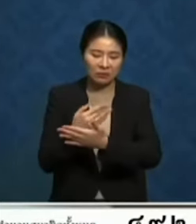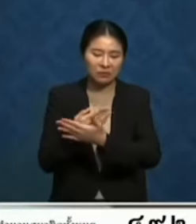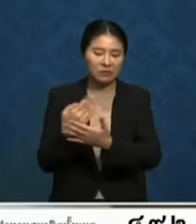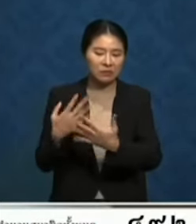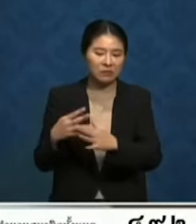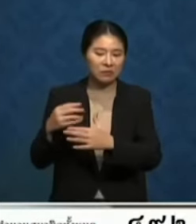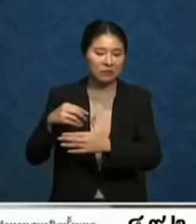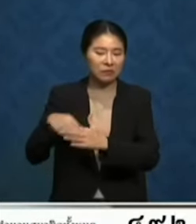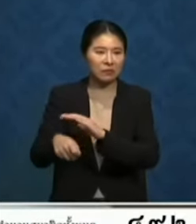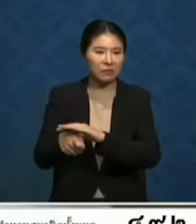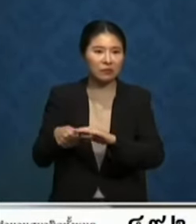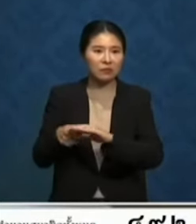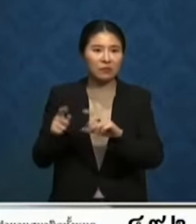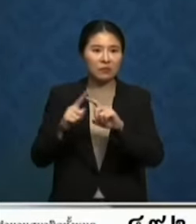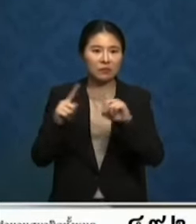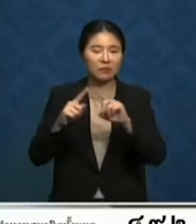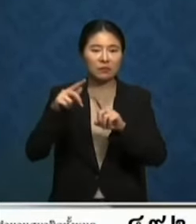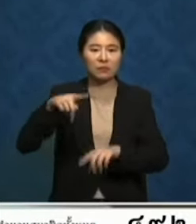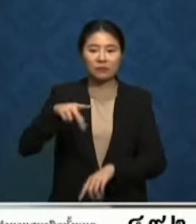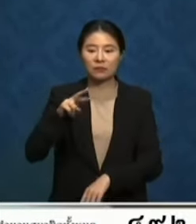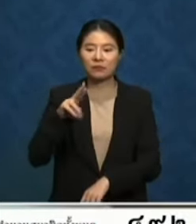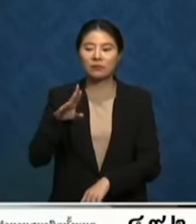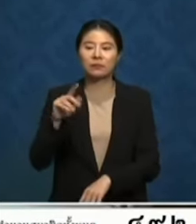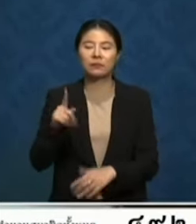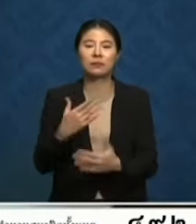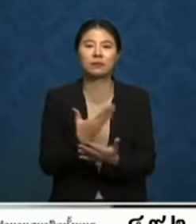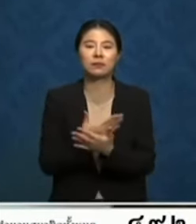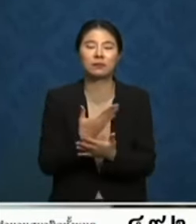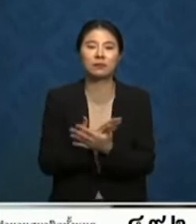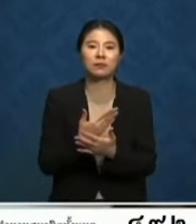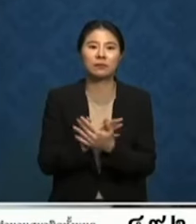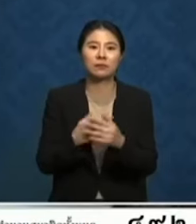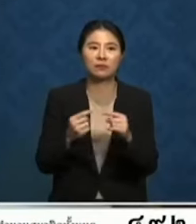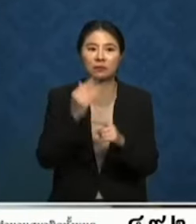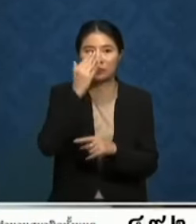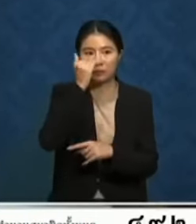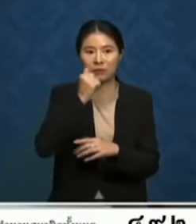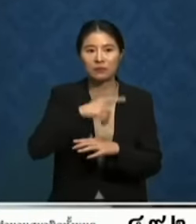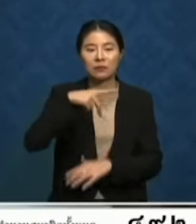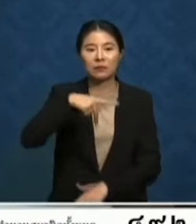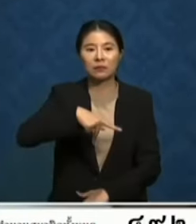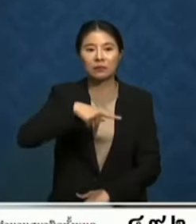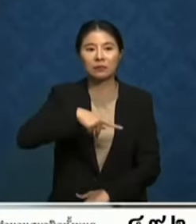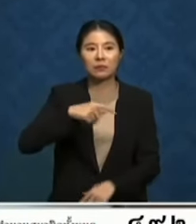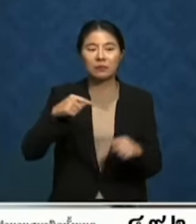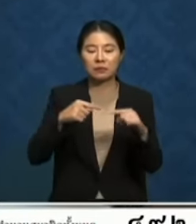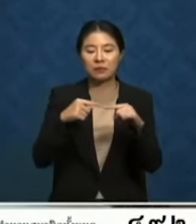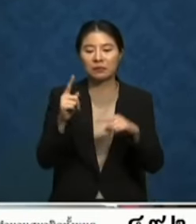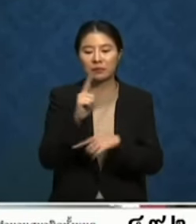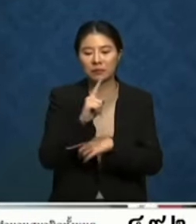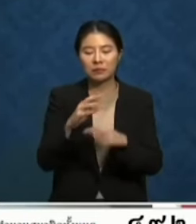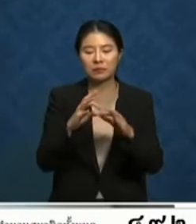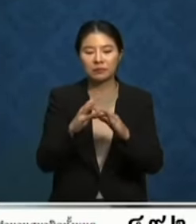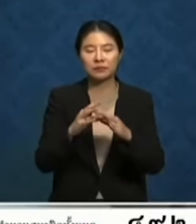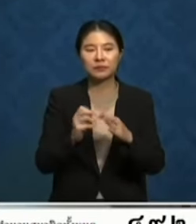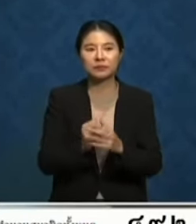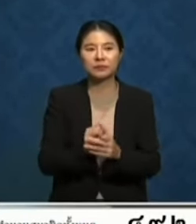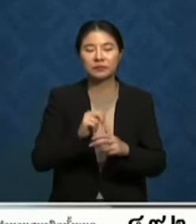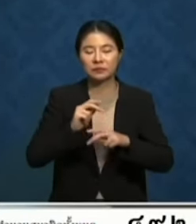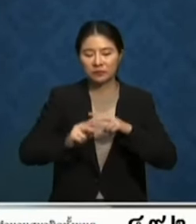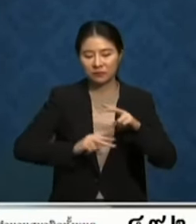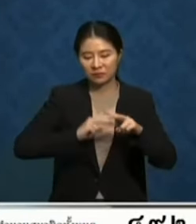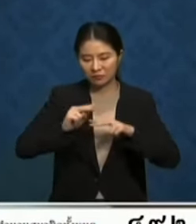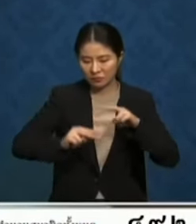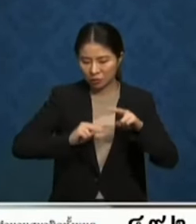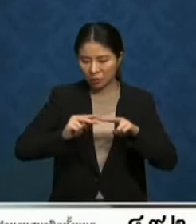หมือนพ.ร.บ.นะครับงบประมาณนะครับเพราะมันมีความพิเศษกว่าตรงที่มันไม่สามารถที่จะเ